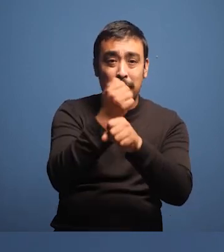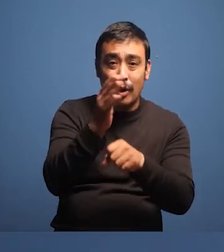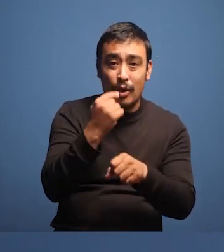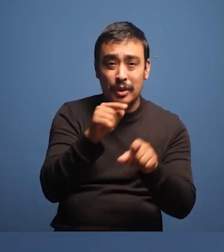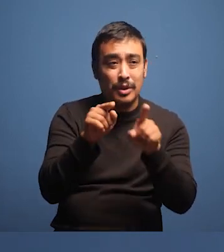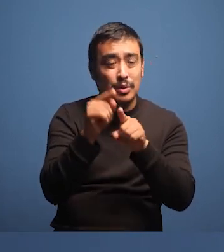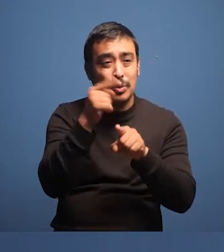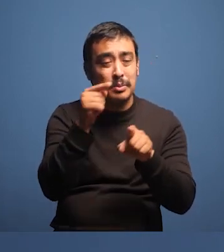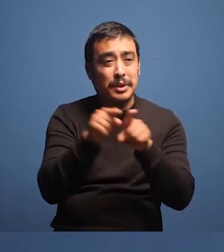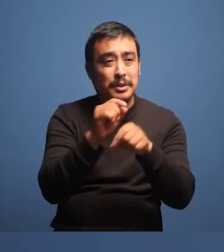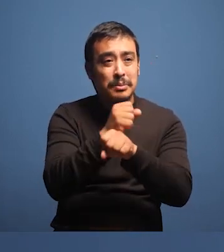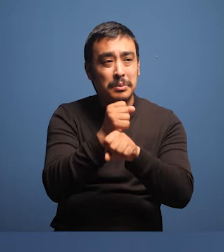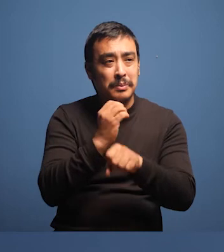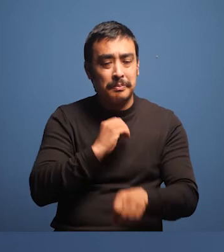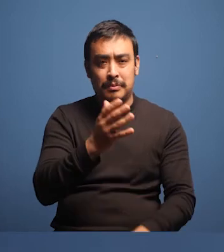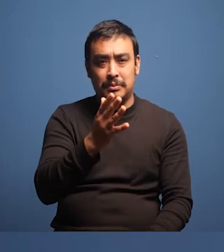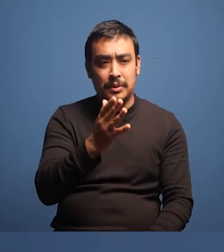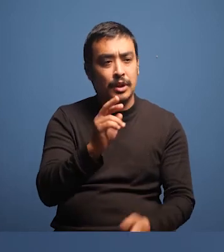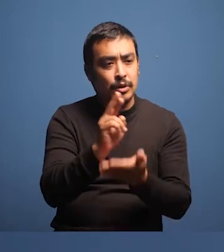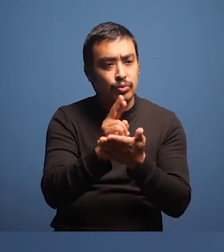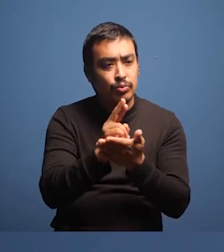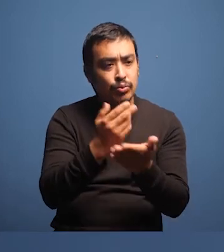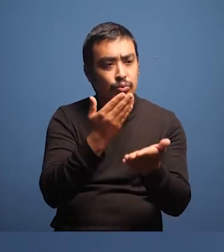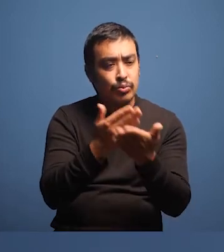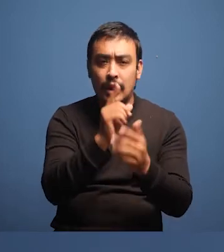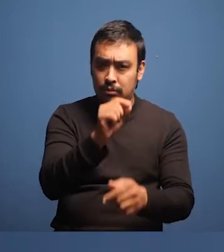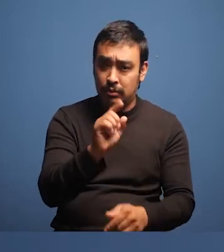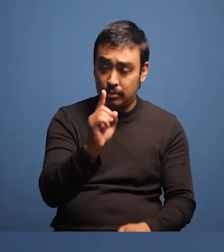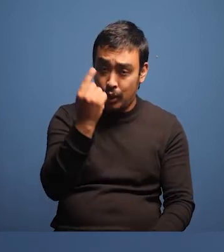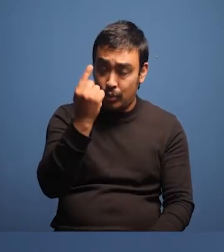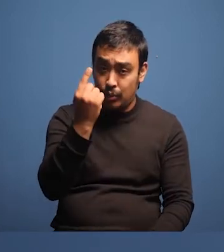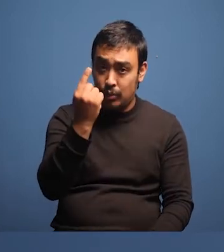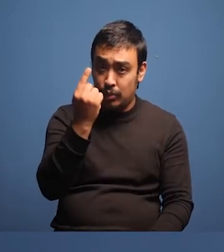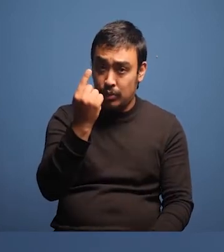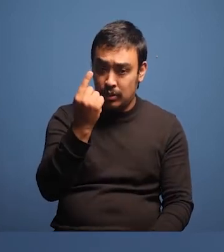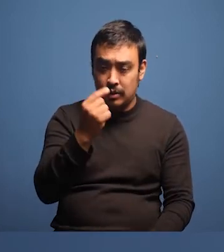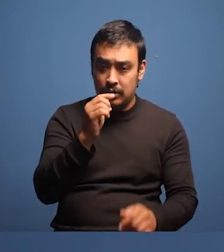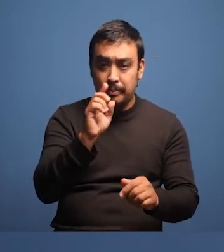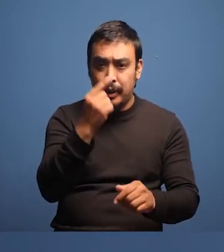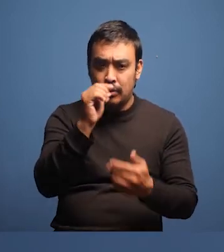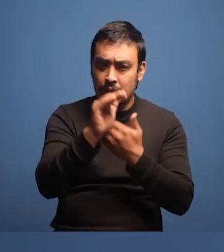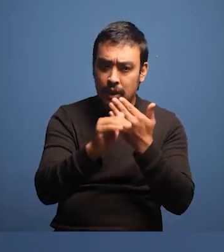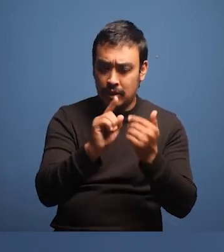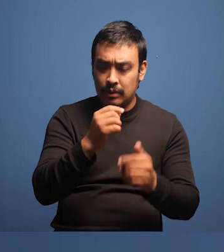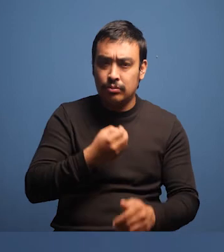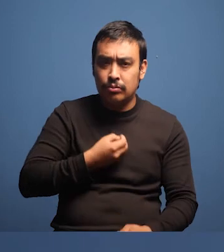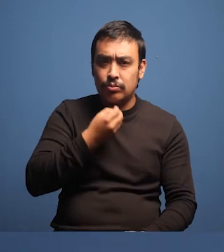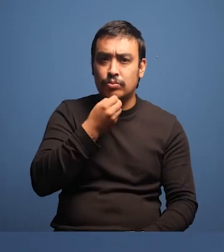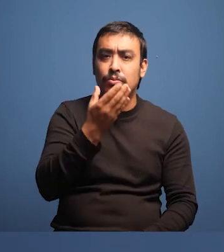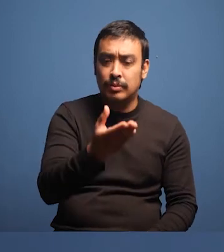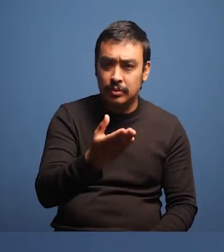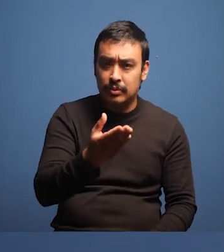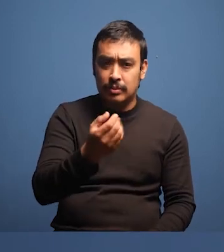क्राइमको भिक्टिम बन्न त चाहँदैनौँ, त्यही भएर रिपोर्ट गर्नै पर्छ है। त्यसको लागि फर्स्ट अफ अल भनेकै फर्स्ट स्टेप भनेकै तपाईँ स्पिकअप हुनु पऱ्यो कि बोल्न पऱ्यो, तपाईँलाई